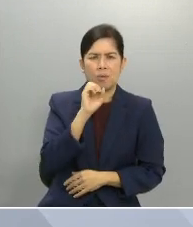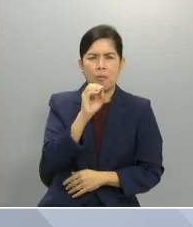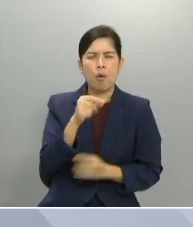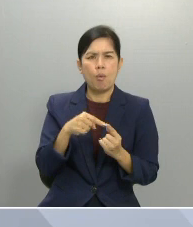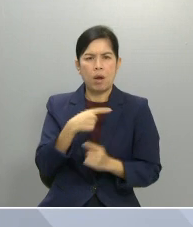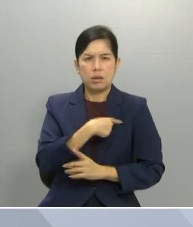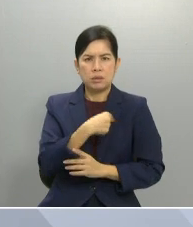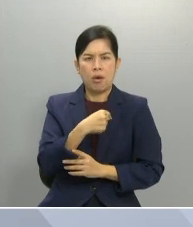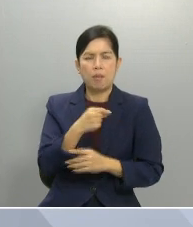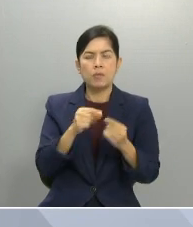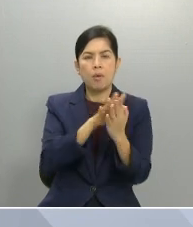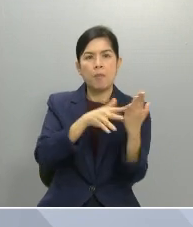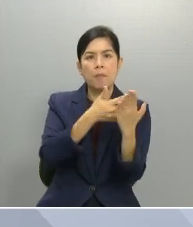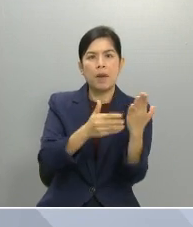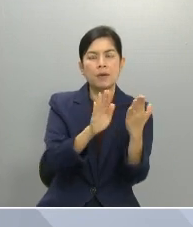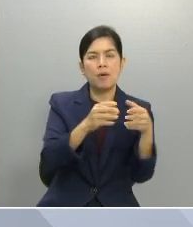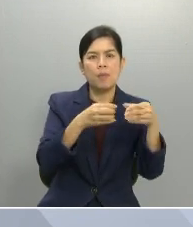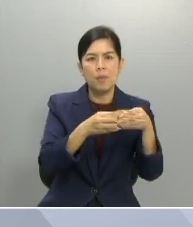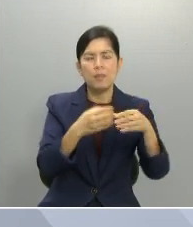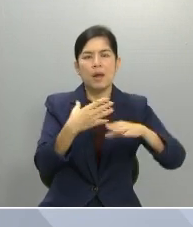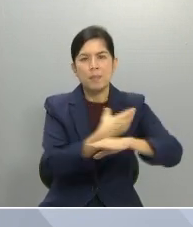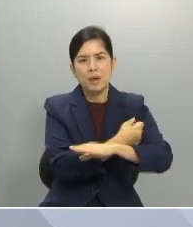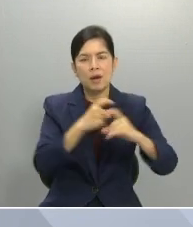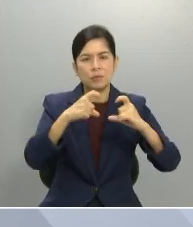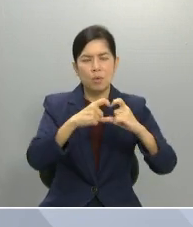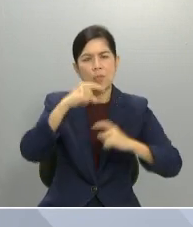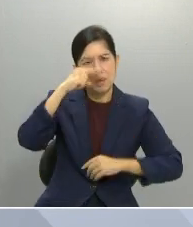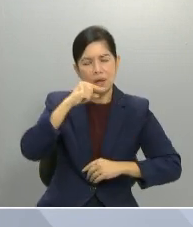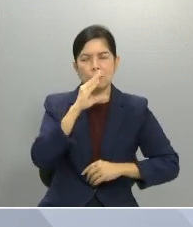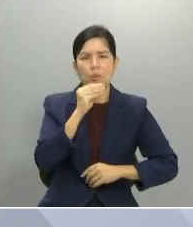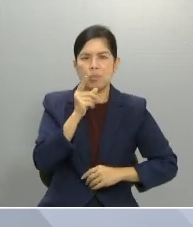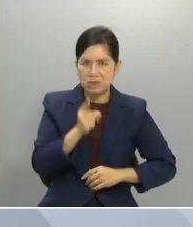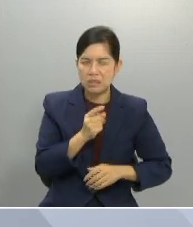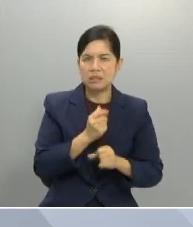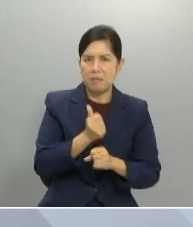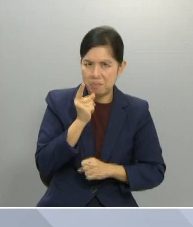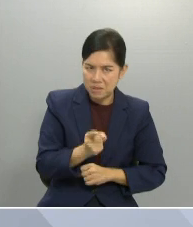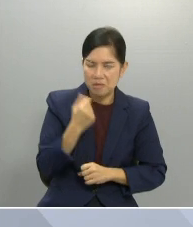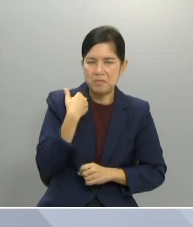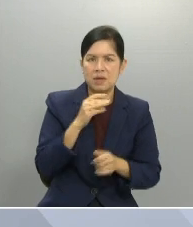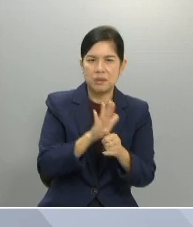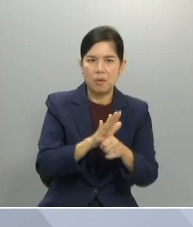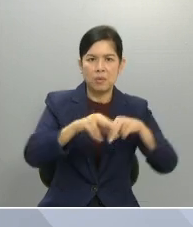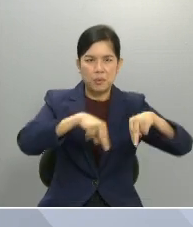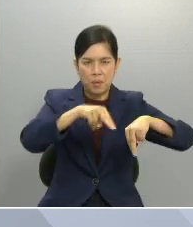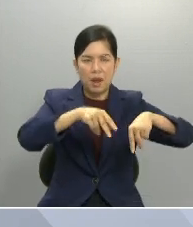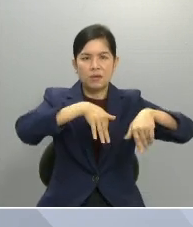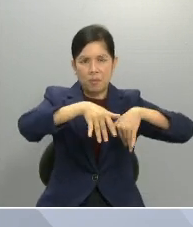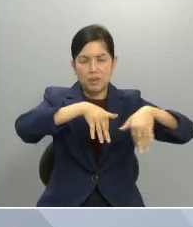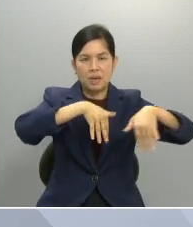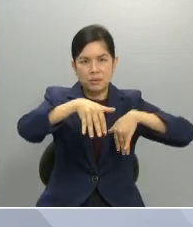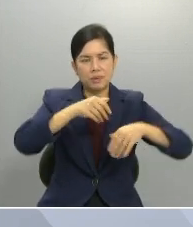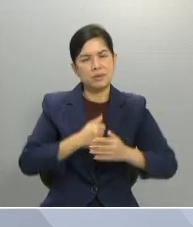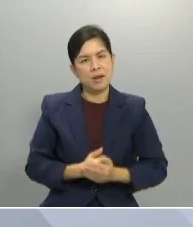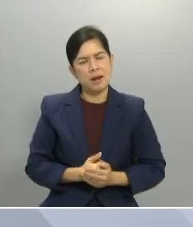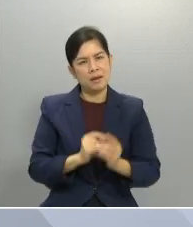ภูมิใจไทยเป็นคนพูดจริงทำจริงและลงพื้นที่ดูแลประชาชนอย่างต่อเนื่องเดี๋ยวภูมิใจไทยอาจจะมาตั้ง